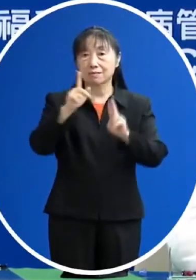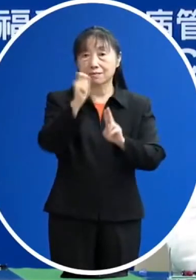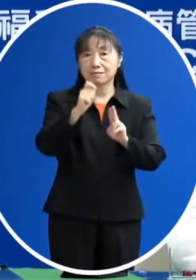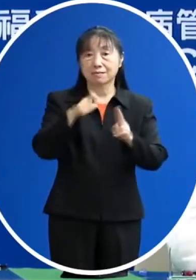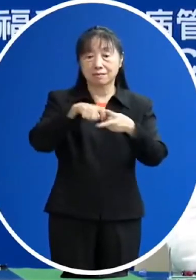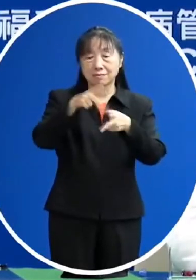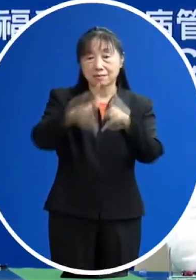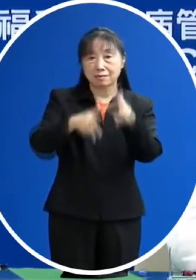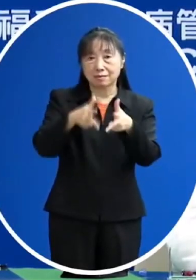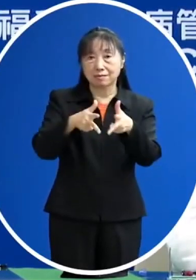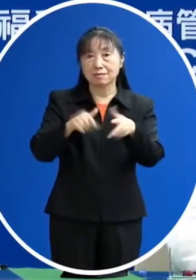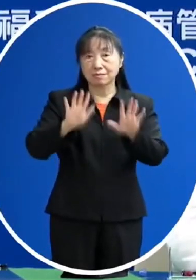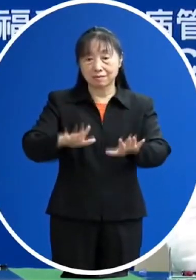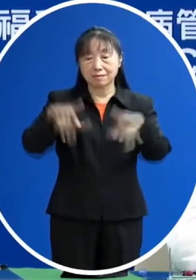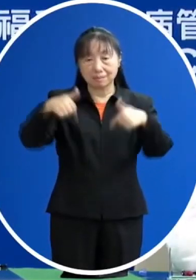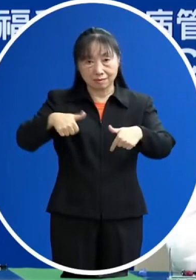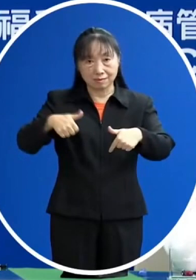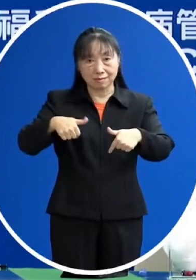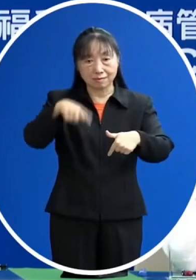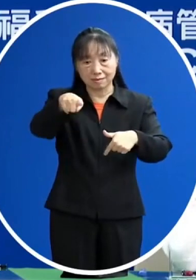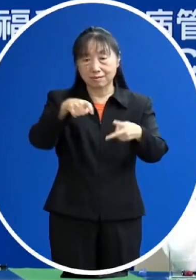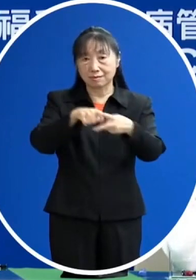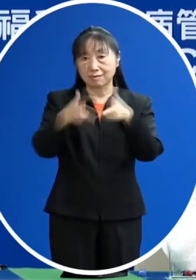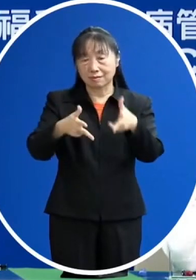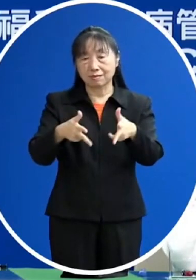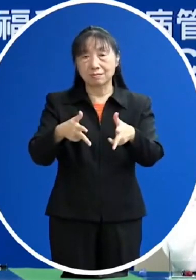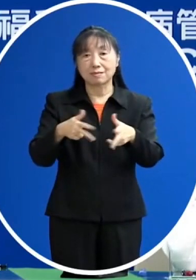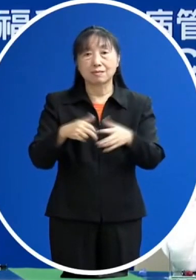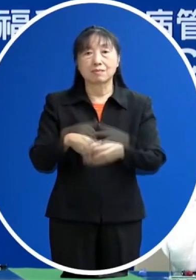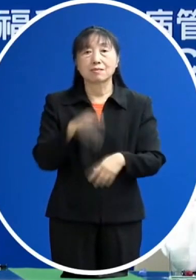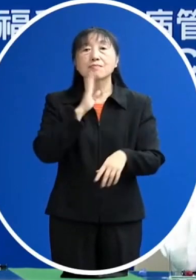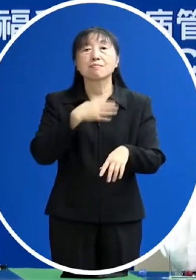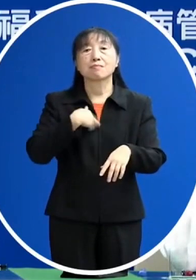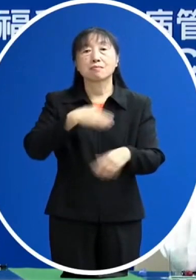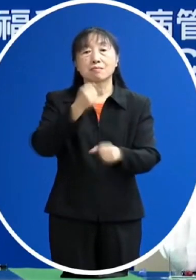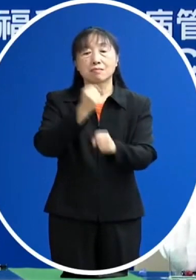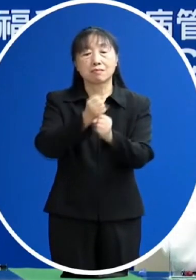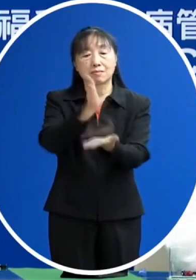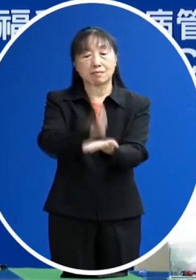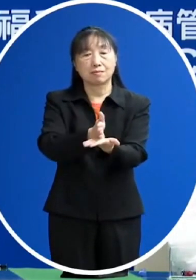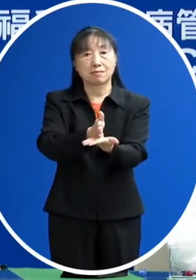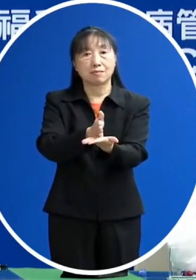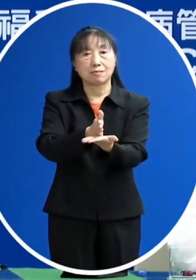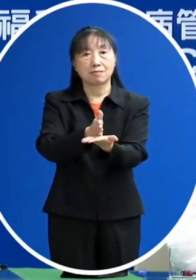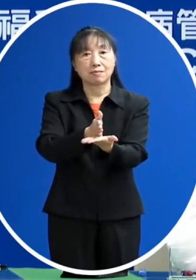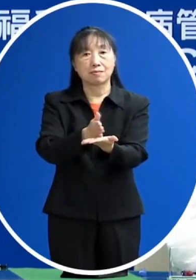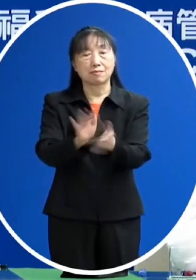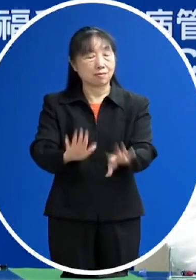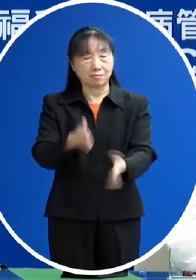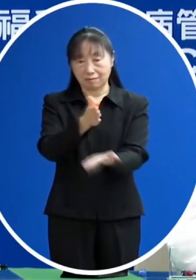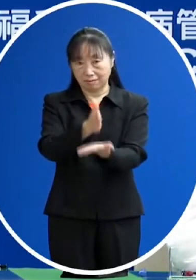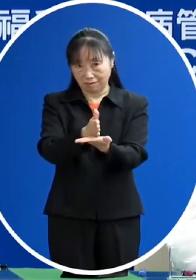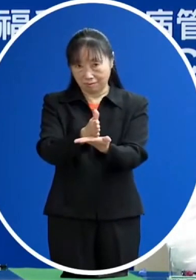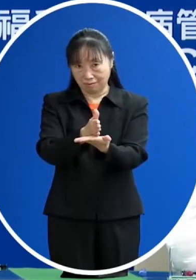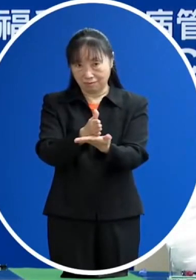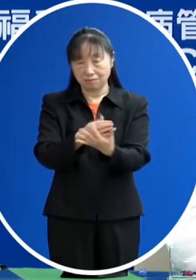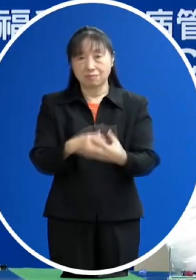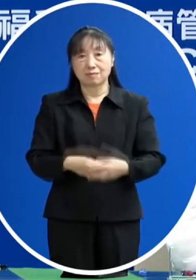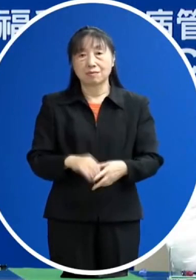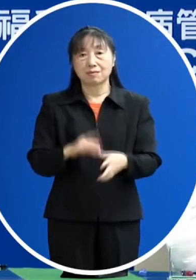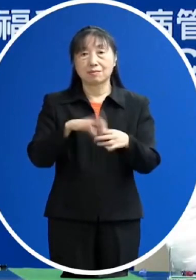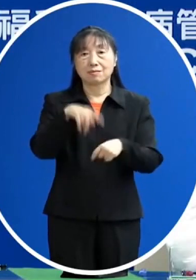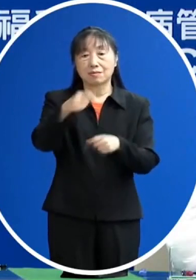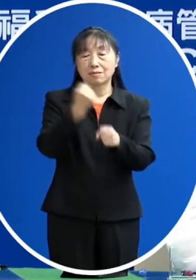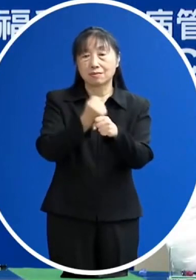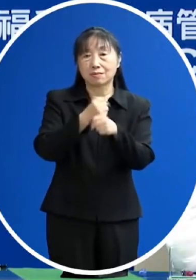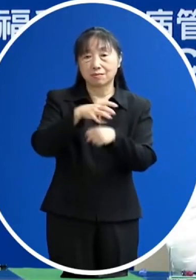哈。那今天下午这电子工厂大概基本上它就停工了了，哈，它总共停工。那是因为这整个职